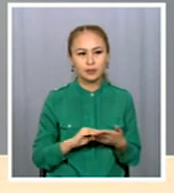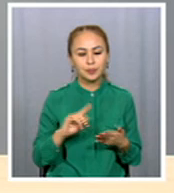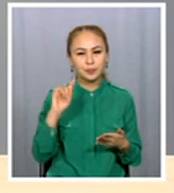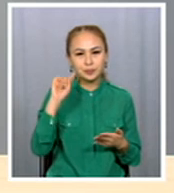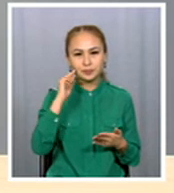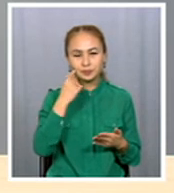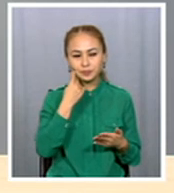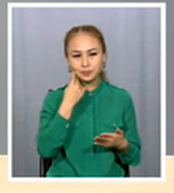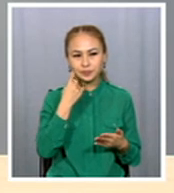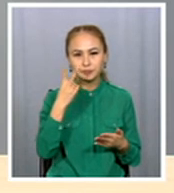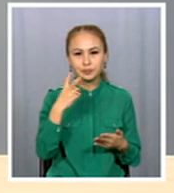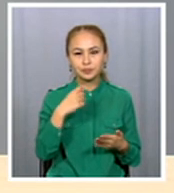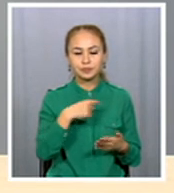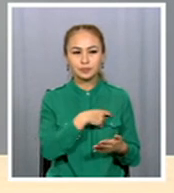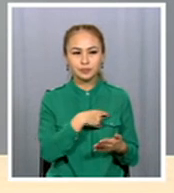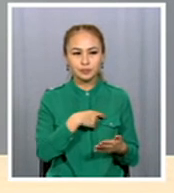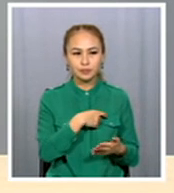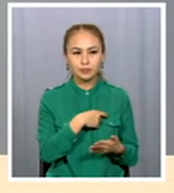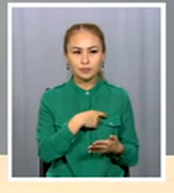обиделся на тренера,